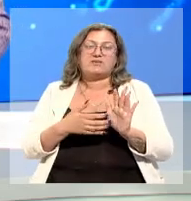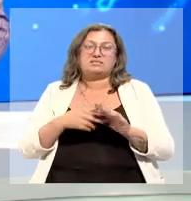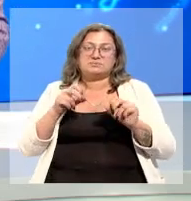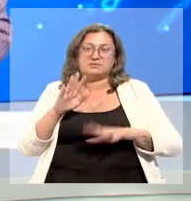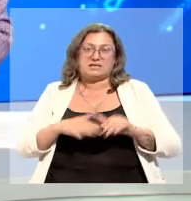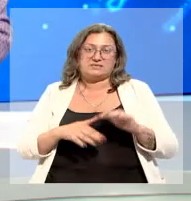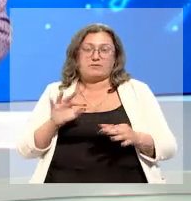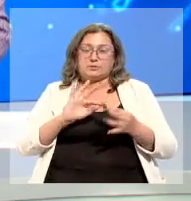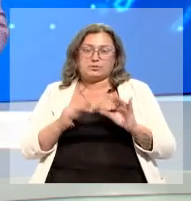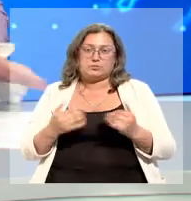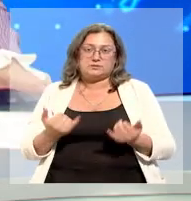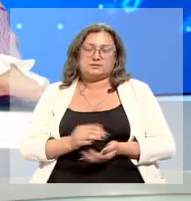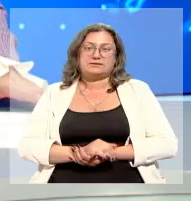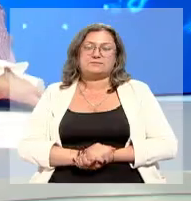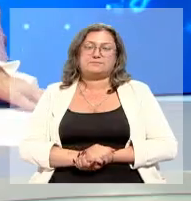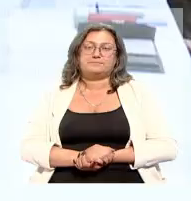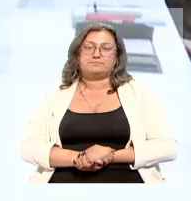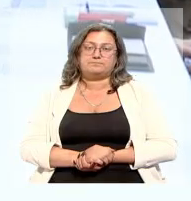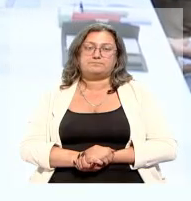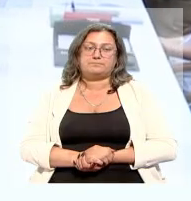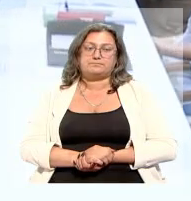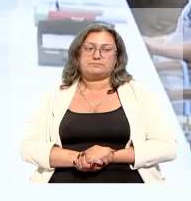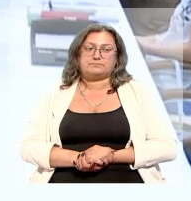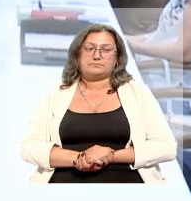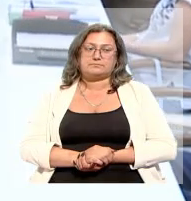специалистов. Подробности в нашем материале.